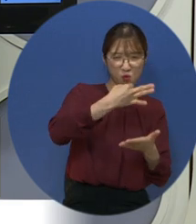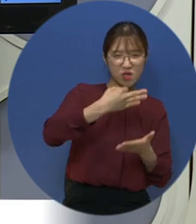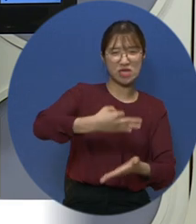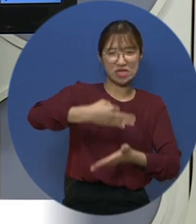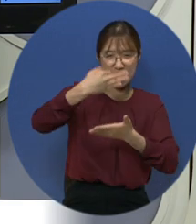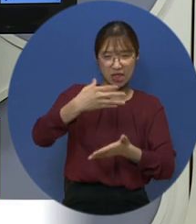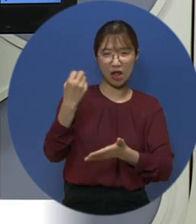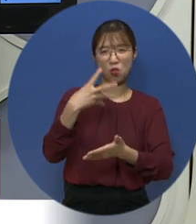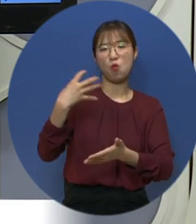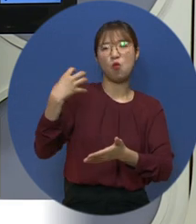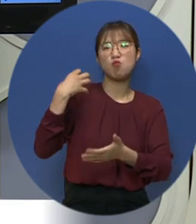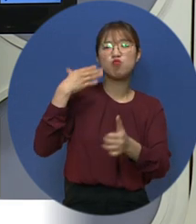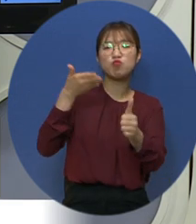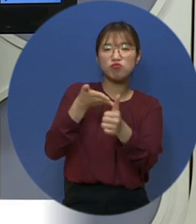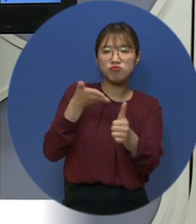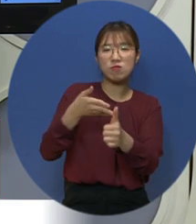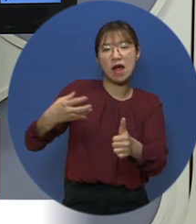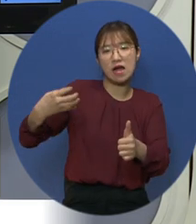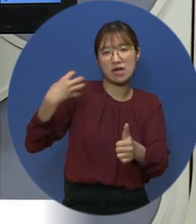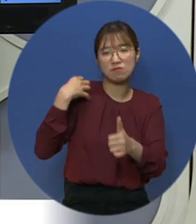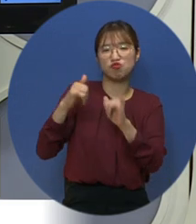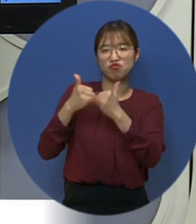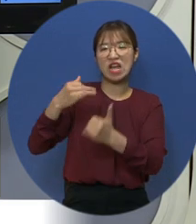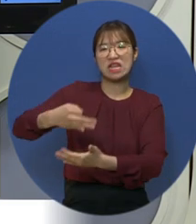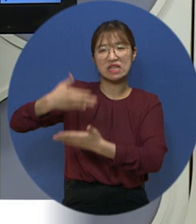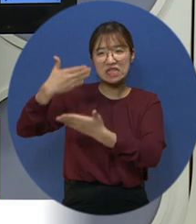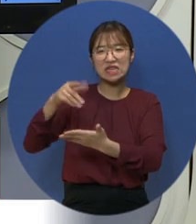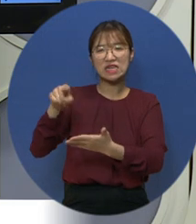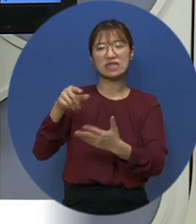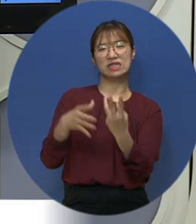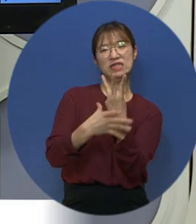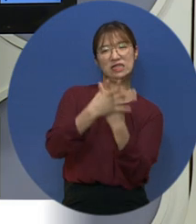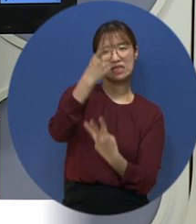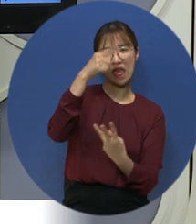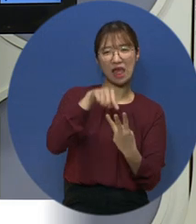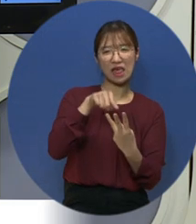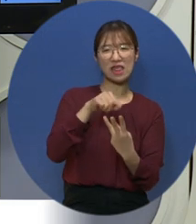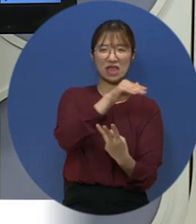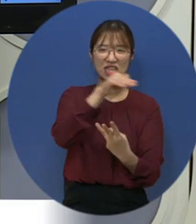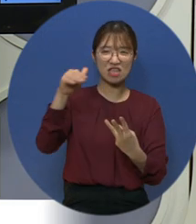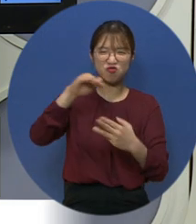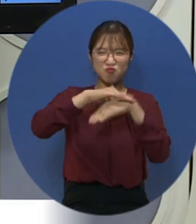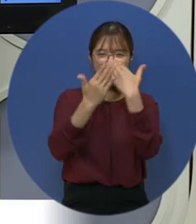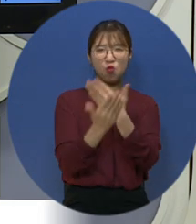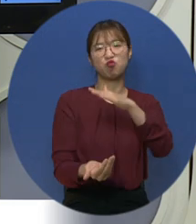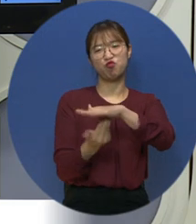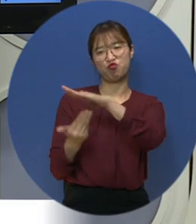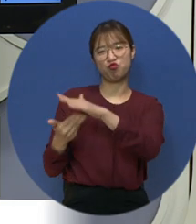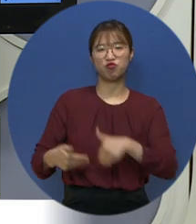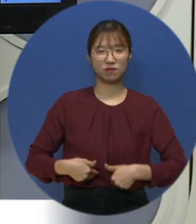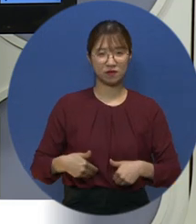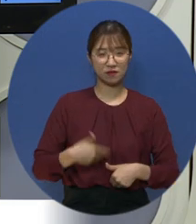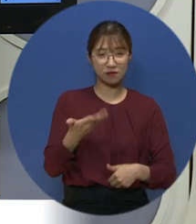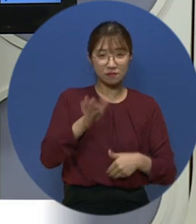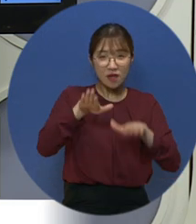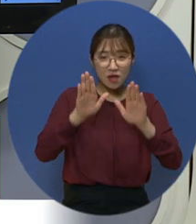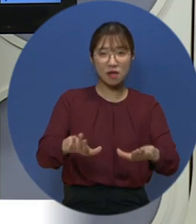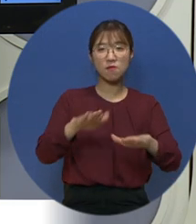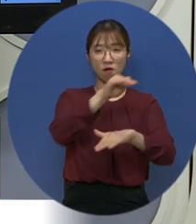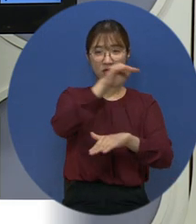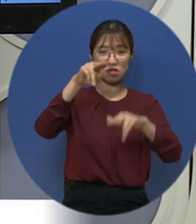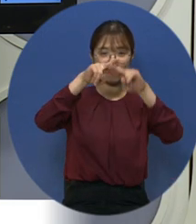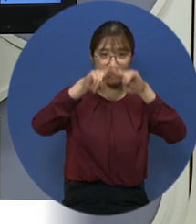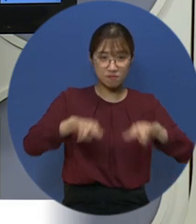부양 의무자 소득과 재산 등 3개의 기준을 모두 충족해야 했는데요 이번 기준 폐지 를 통해